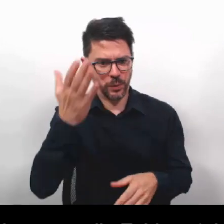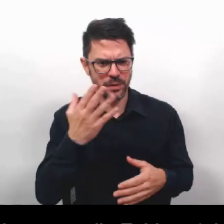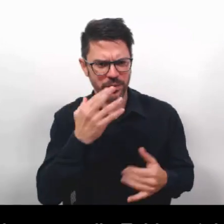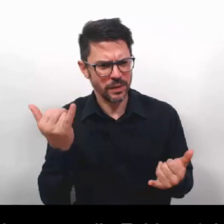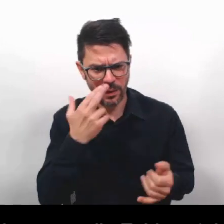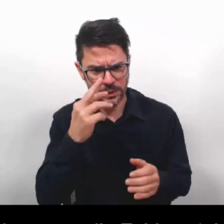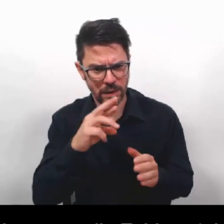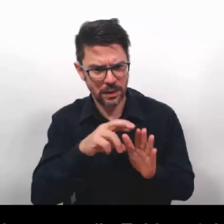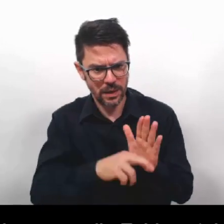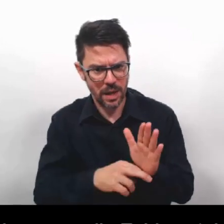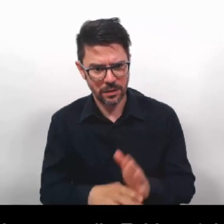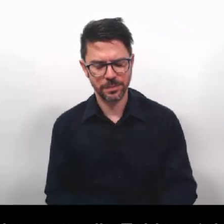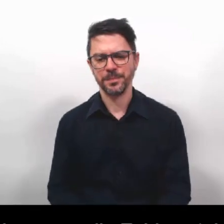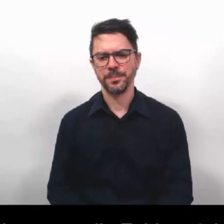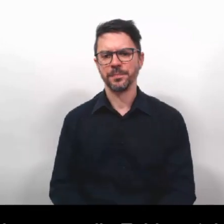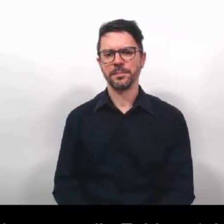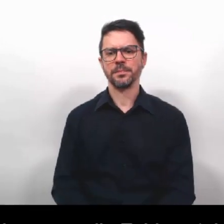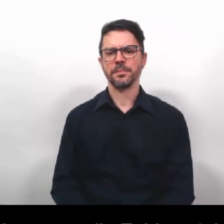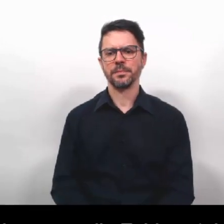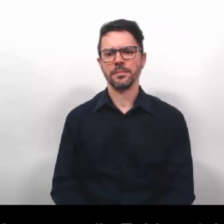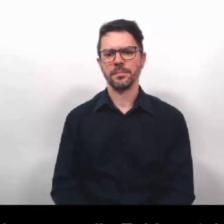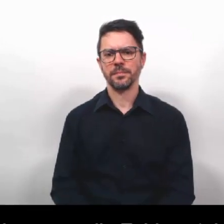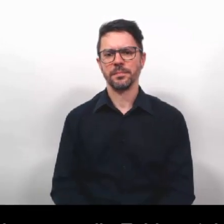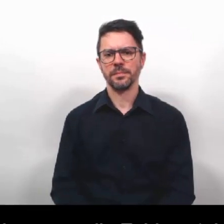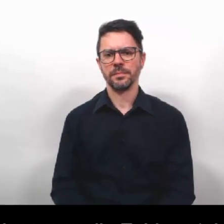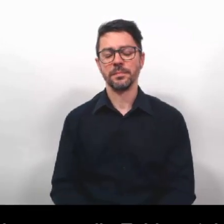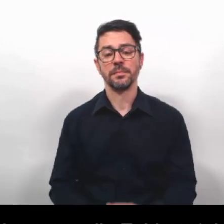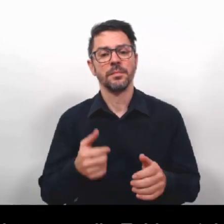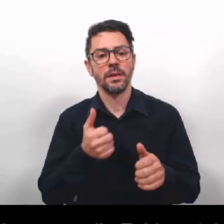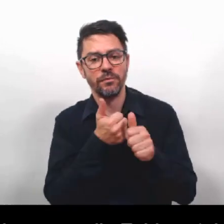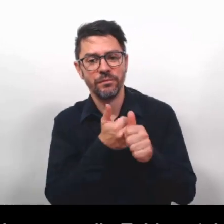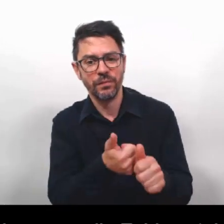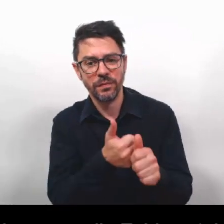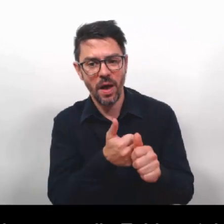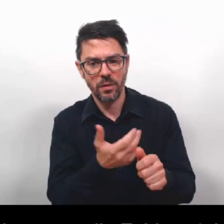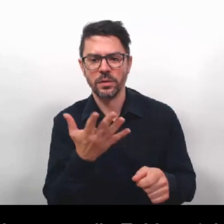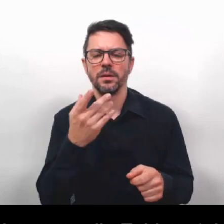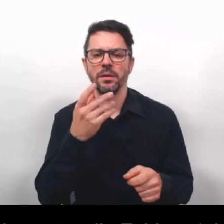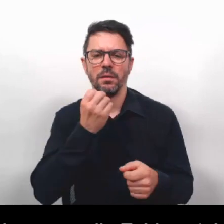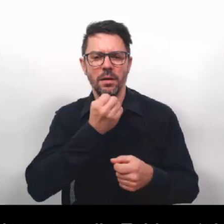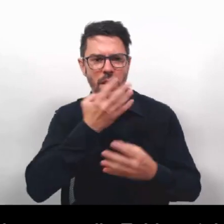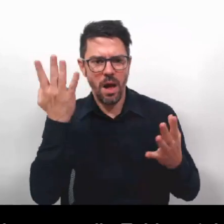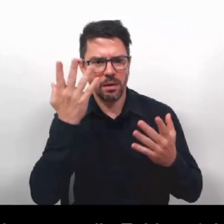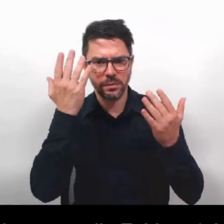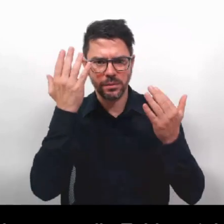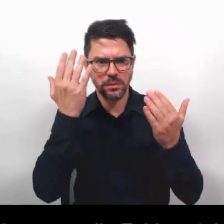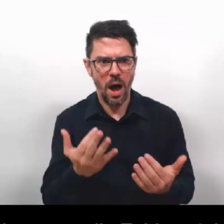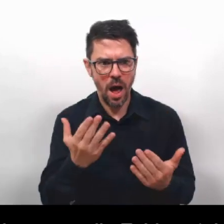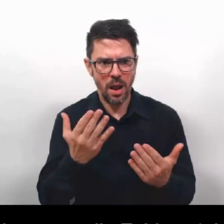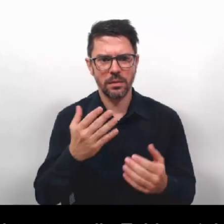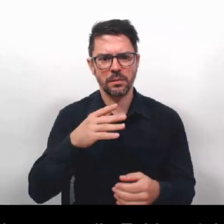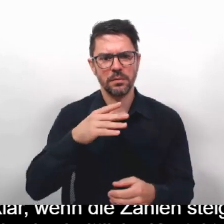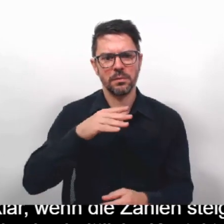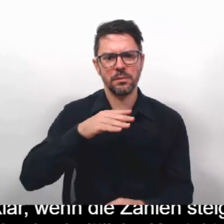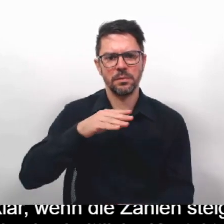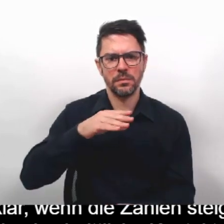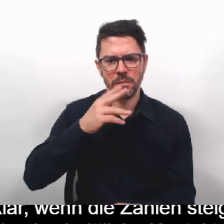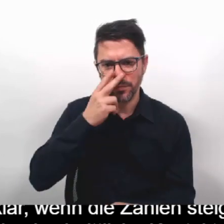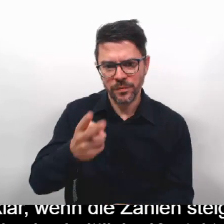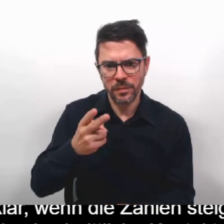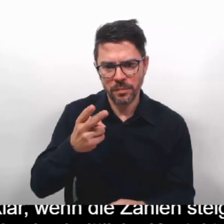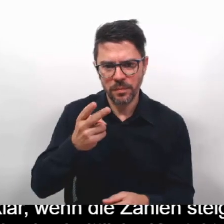verstärkt, was das Personal an den Gesundheitsämtern betrifft und insgesamt aus den übrigen Beamtenbereichen noch einmal